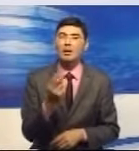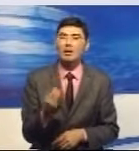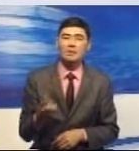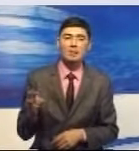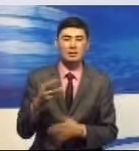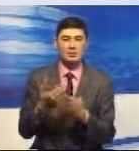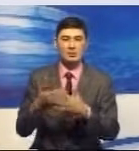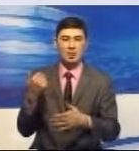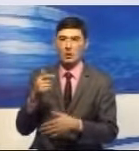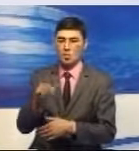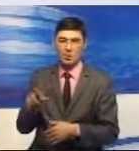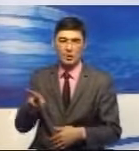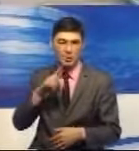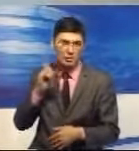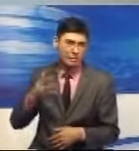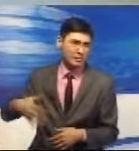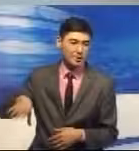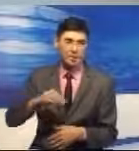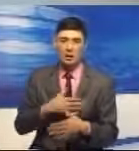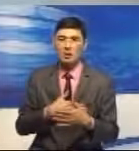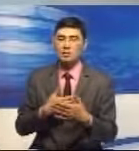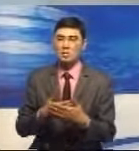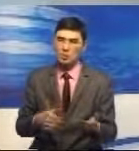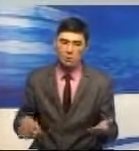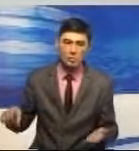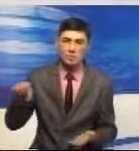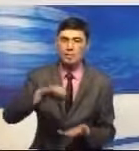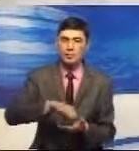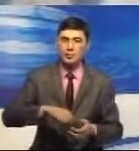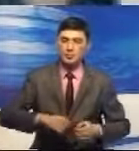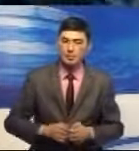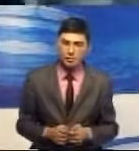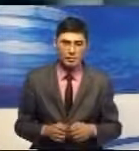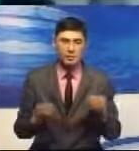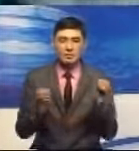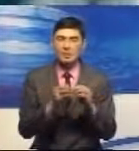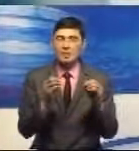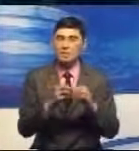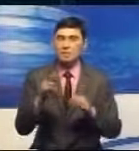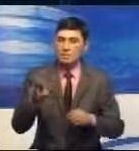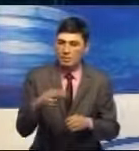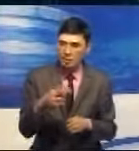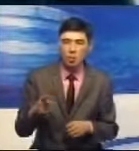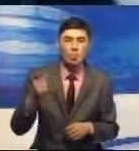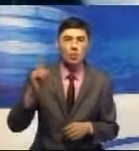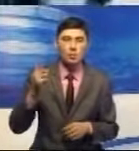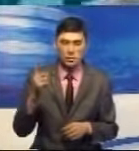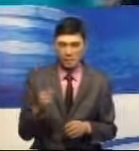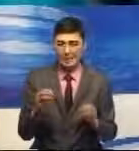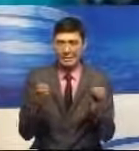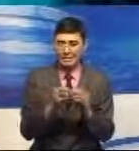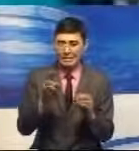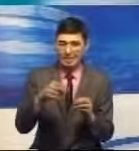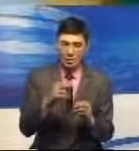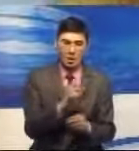қарамастан жастар белсенділік танытты. Шара желтоқсанның 10 күні өтті. Себебі дәл осы күні ел астанасын Алматыдан